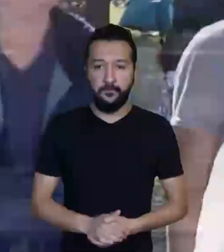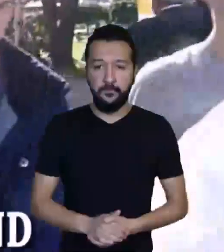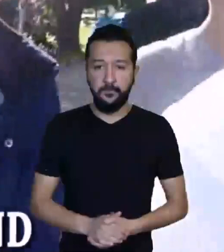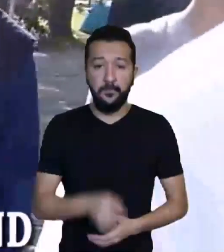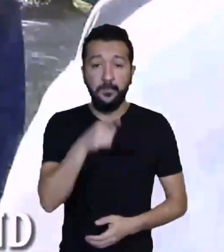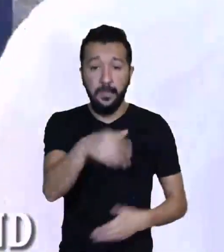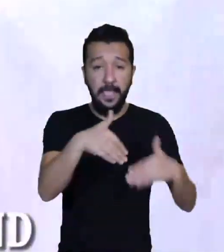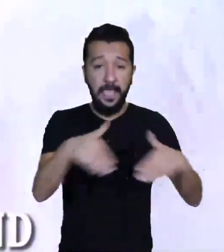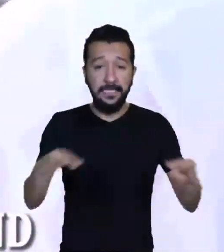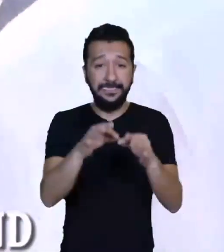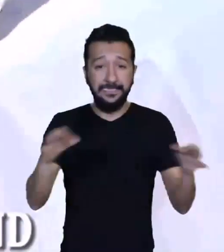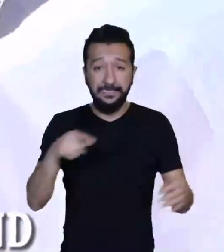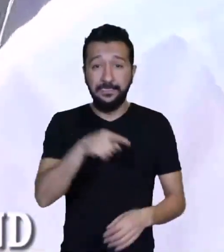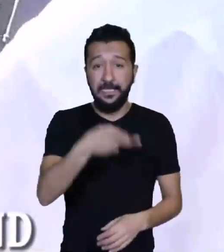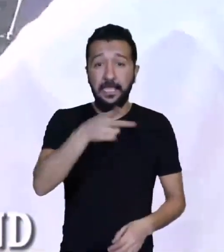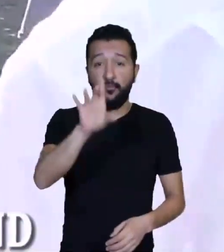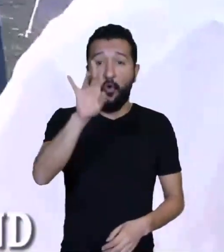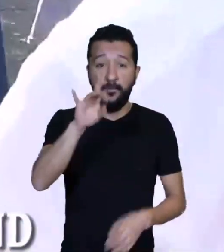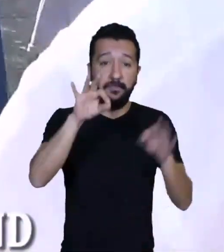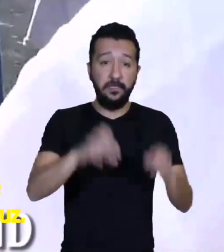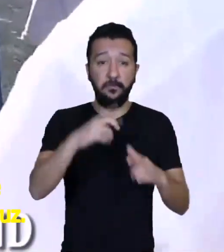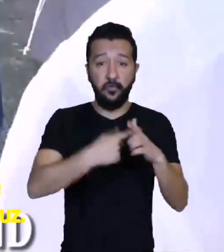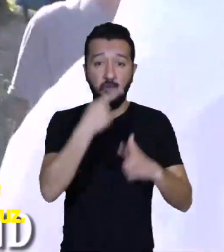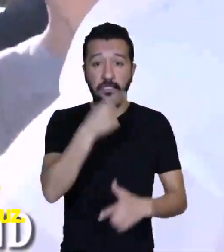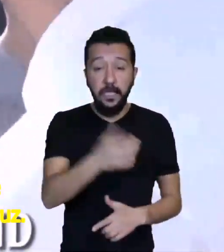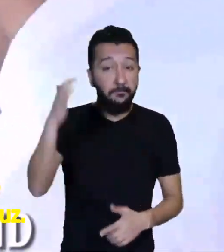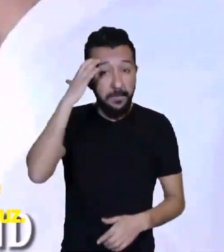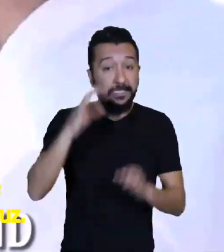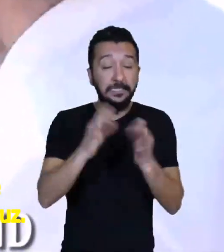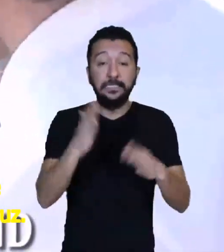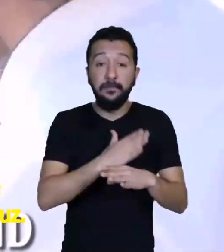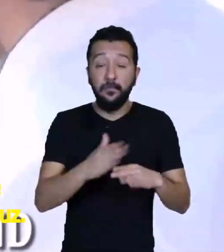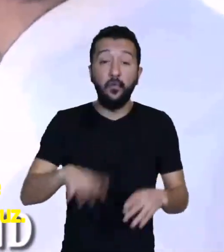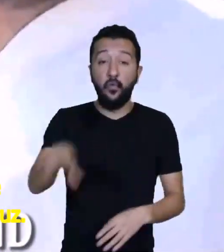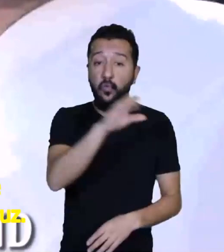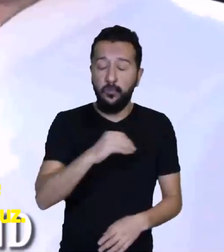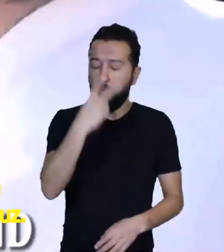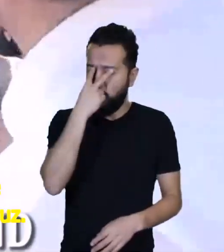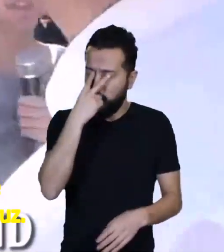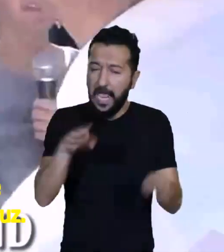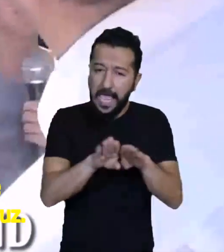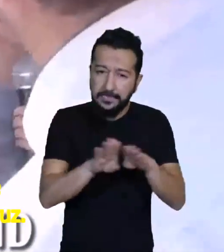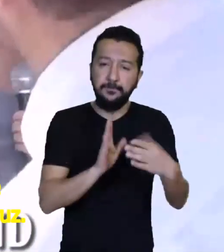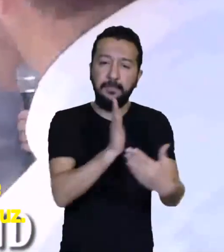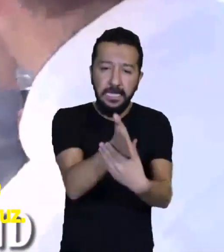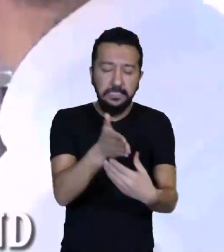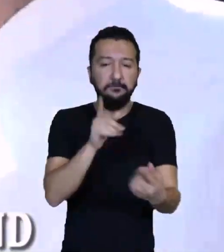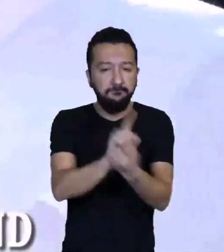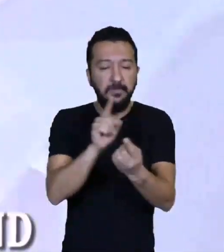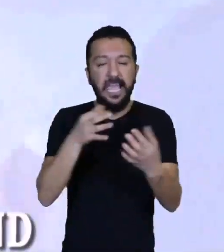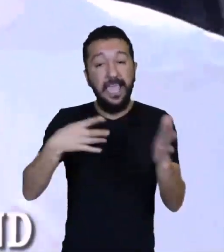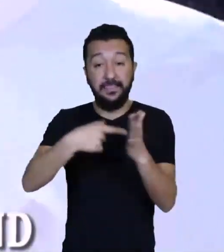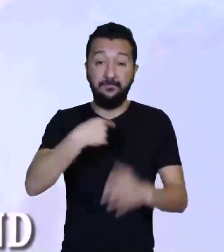Atakan Nalbant. Engelsiz Sizgiler 2015 yılında başlamış bir proje. Temelinde tüm görsellere eşit ve erişilebilir bir şekilde ulaşmayı